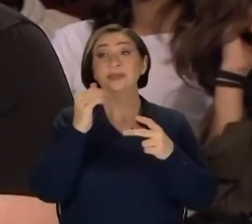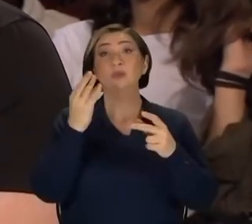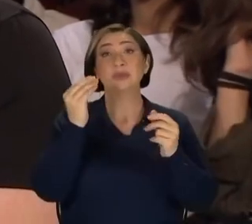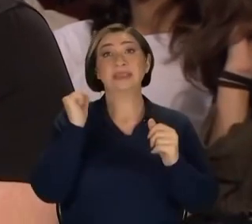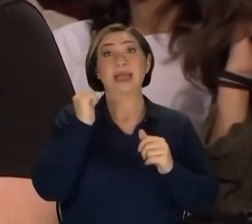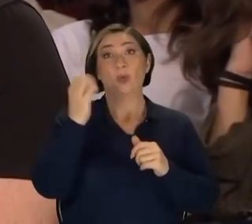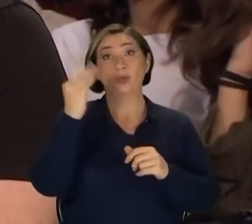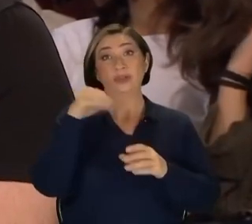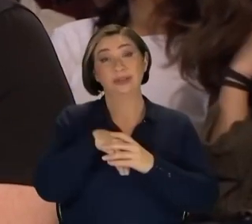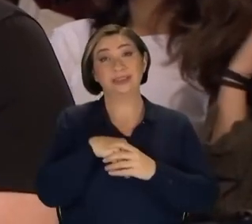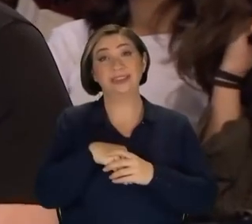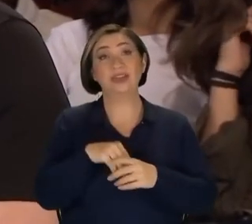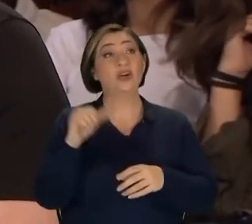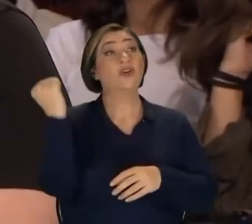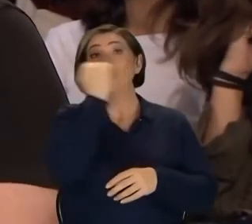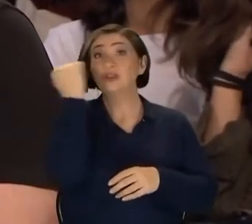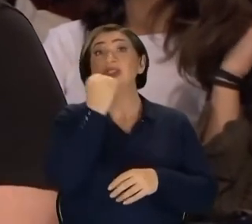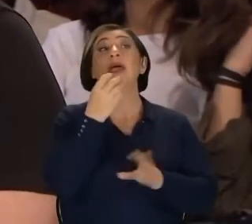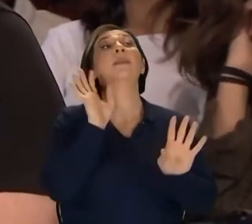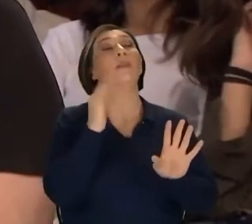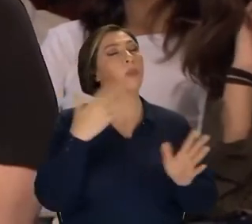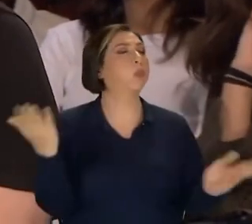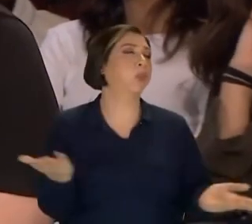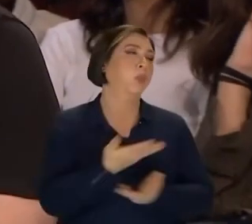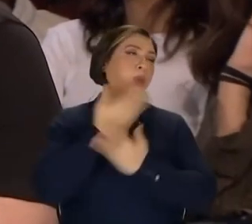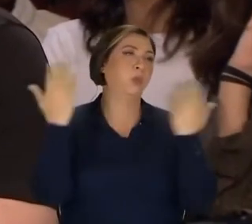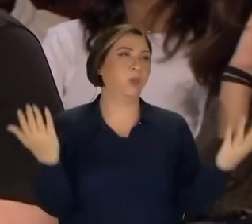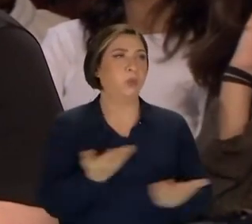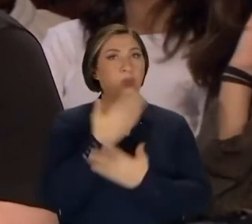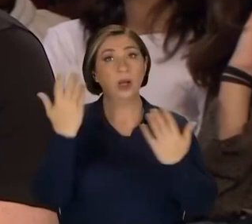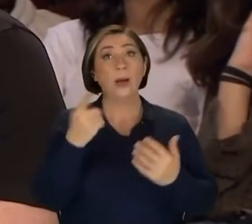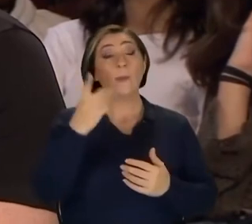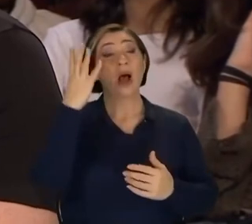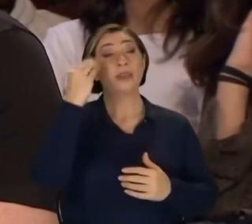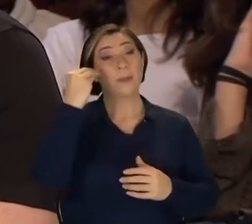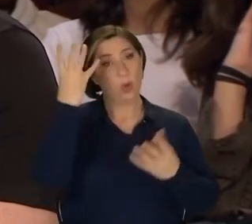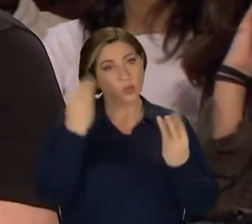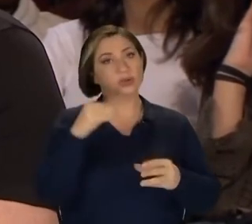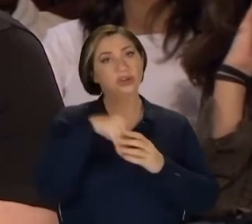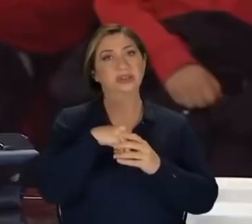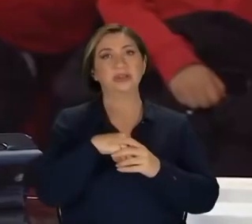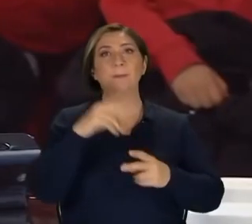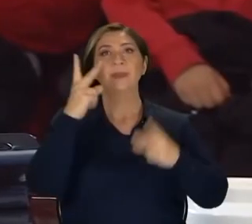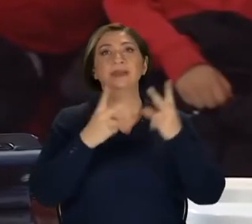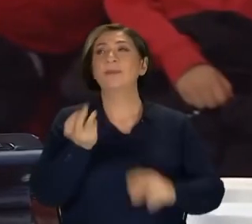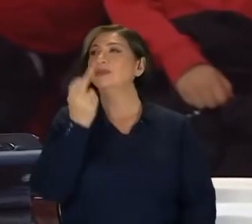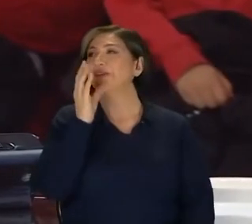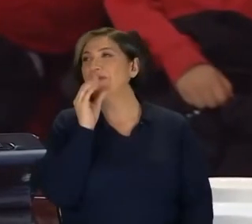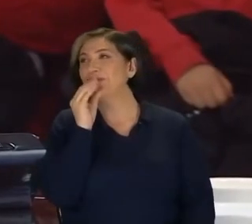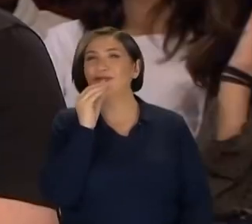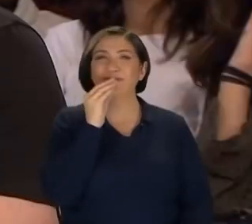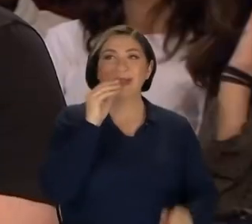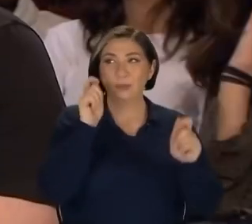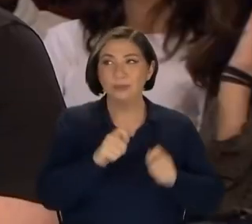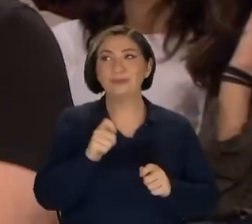üzerinedir. Fırça yemedim mi? Çok yedim. Ama ben bunu çok anlamlı bulduğum için. Yani bazen gevezelik yapıyoruz ya